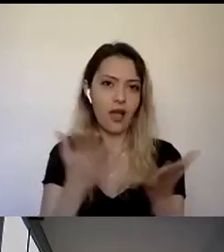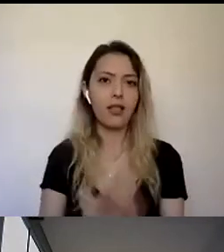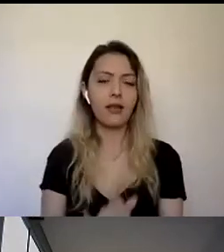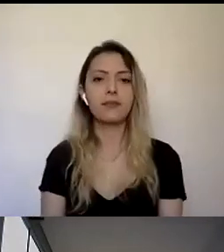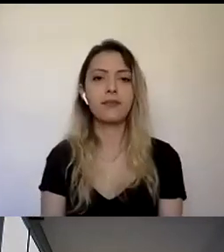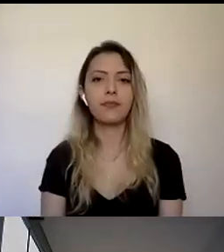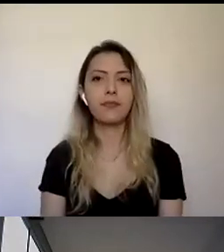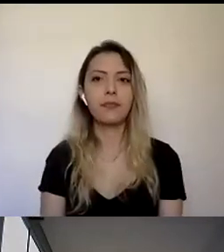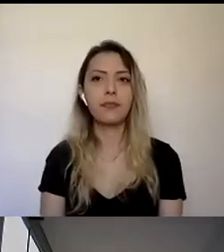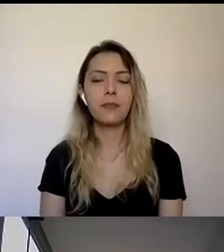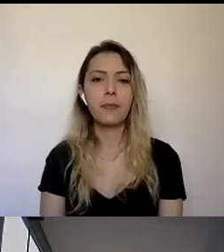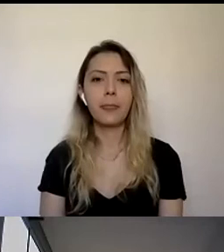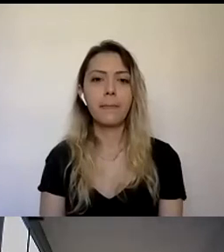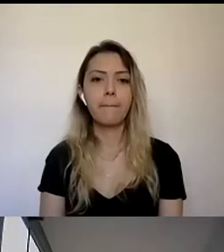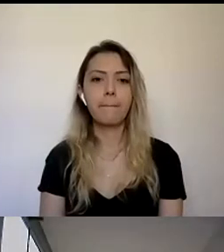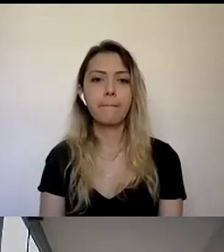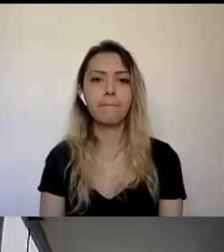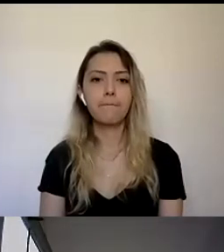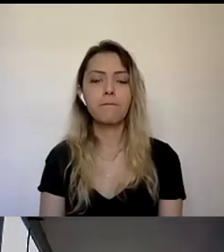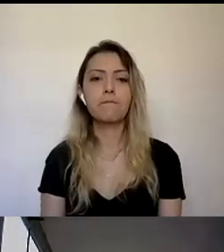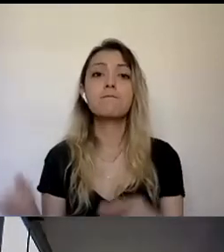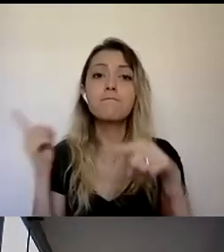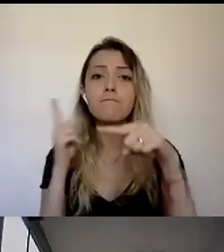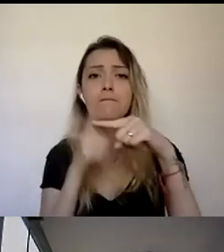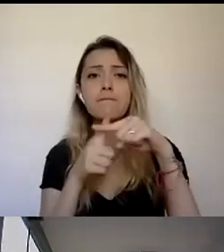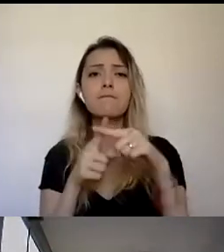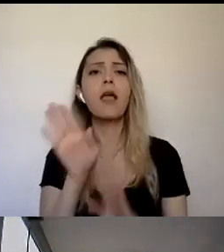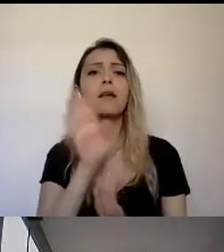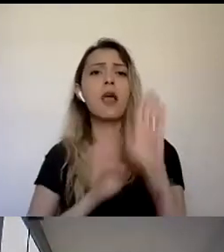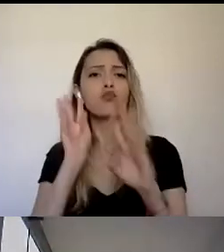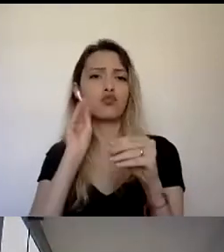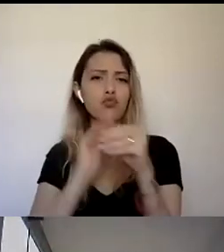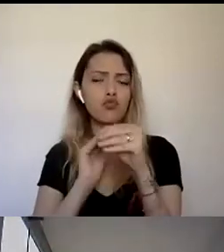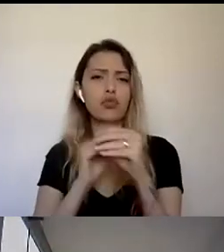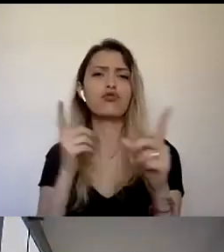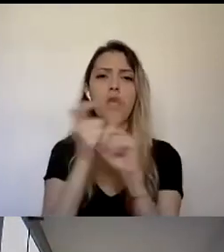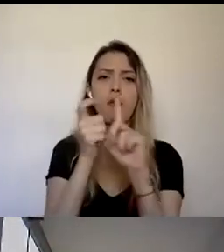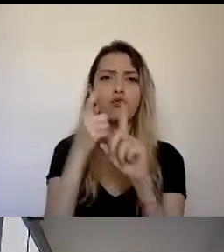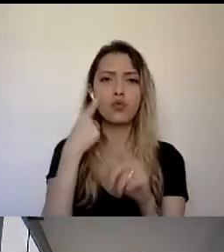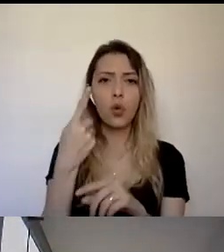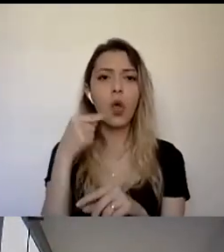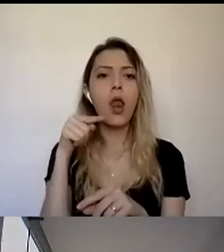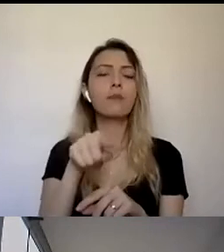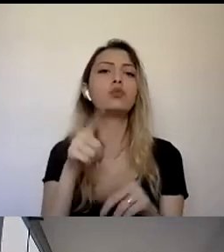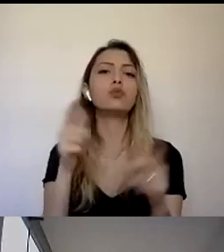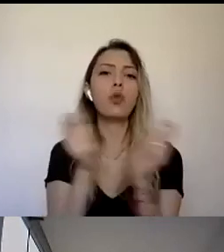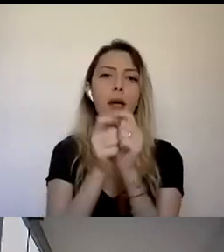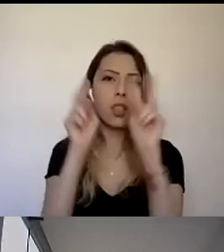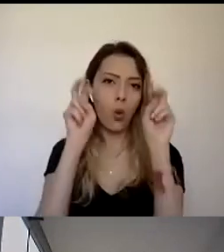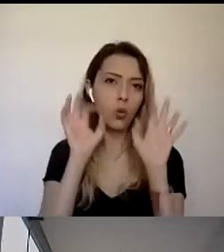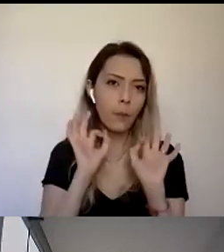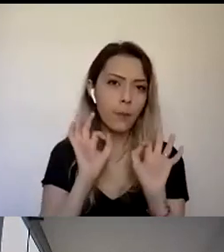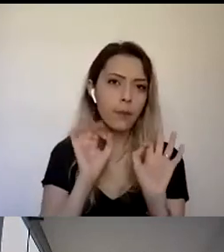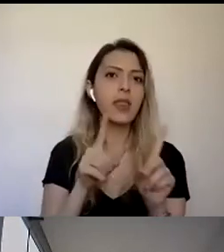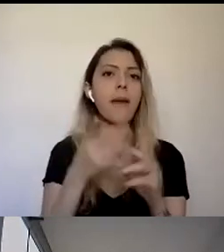Sen hani referans vermiştin savunuculukla ilgili daha önceki toplantıların konusu buydu zaten dedin. Evet. O